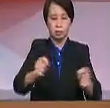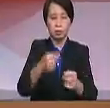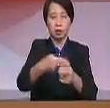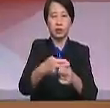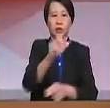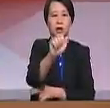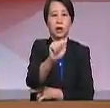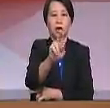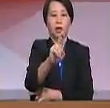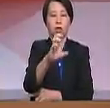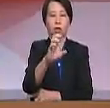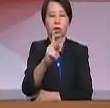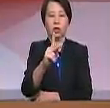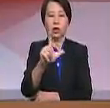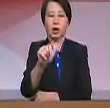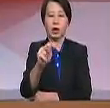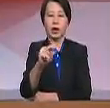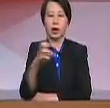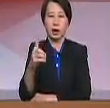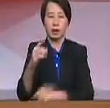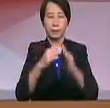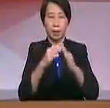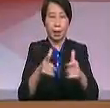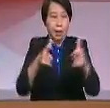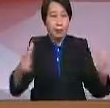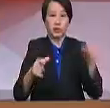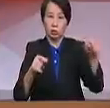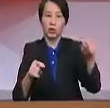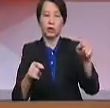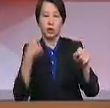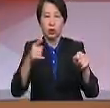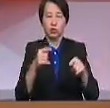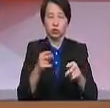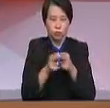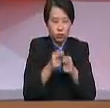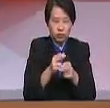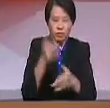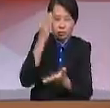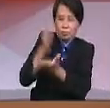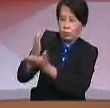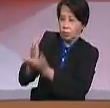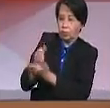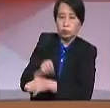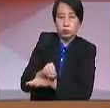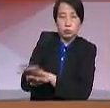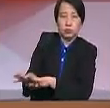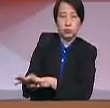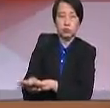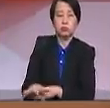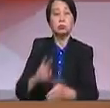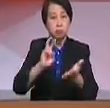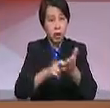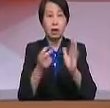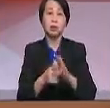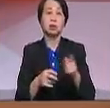bandar terbesar di New Zealand, dalam usaha mengekang penularan jangkitan. Ini jelas